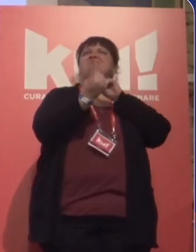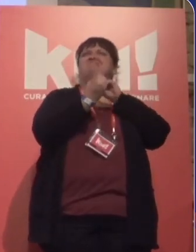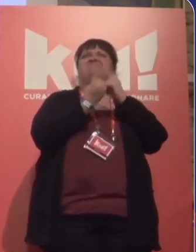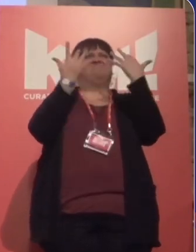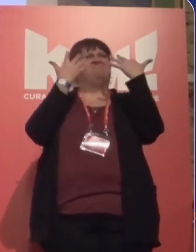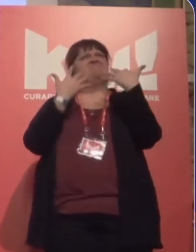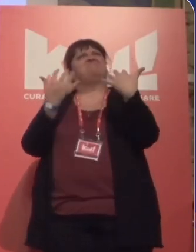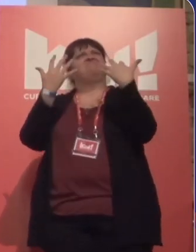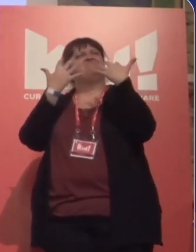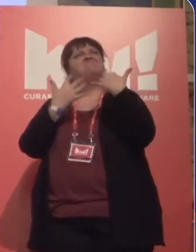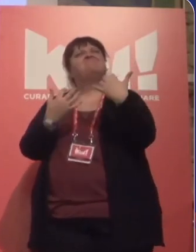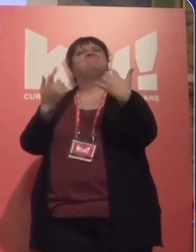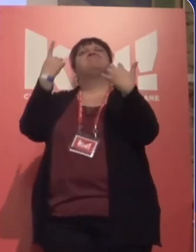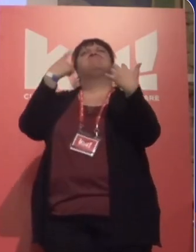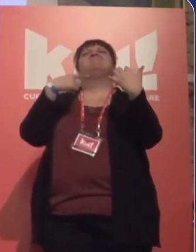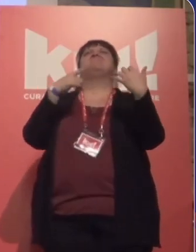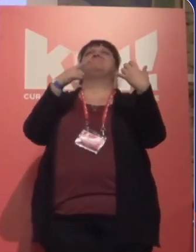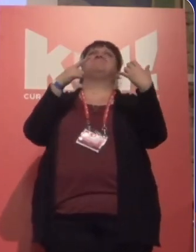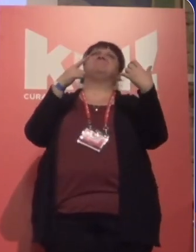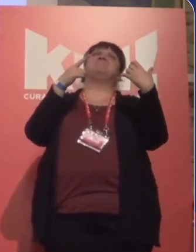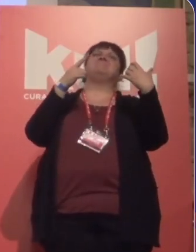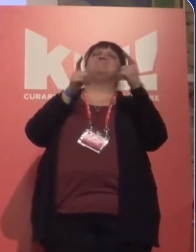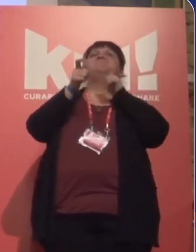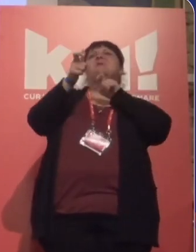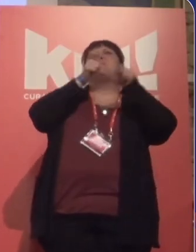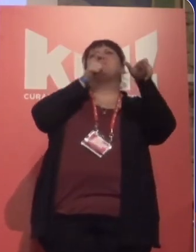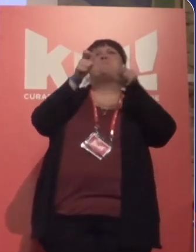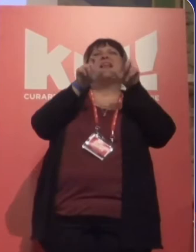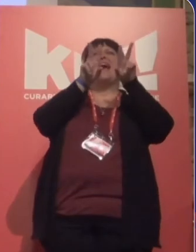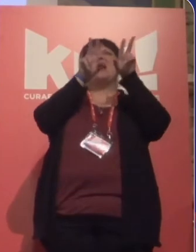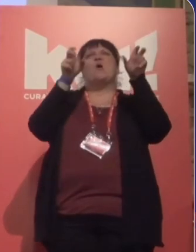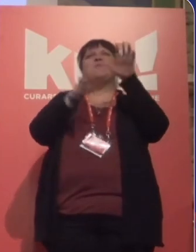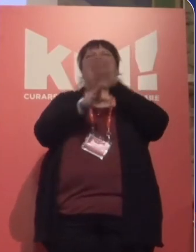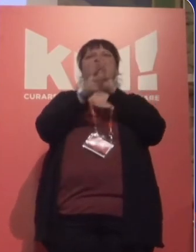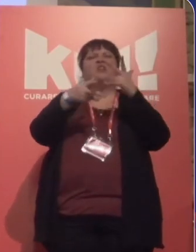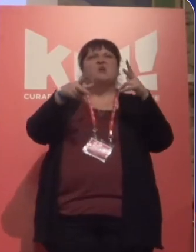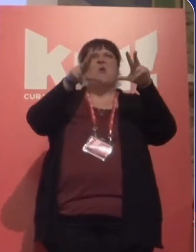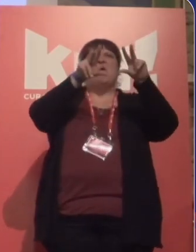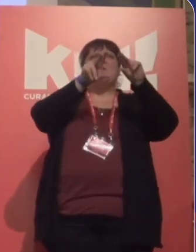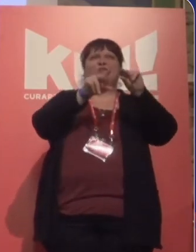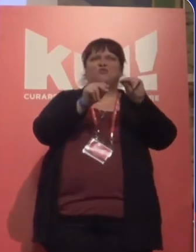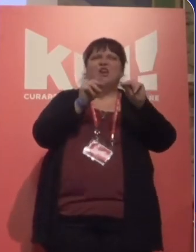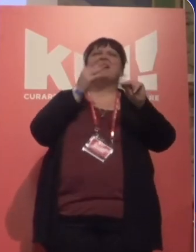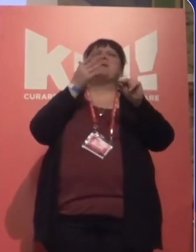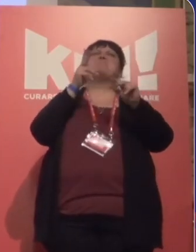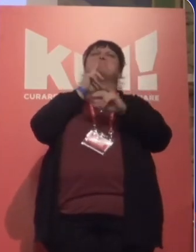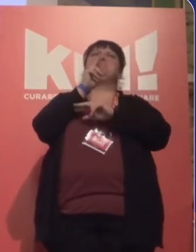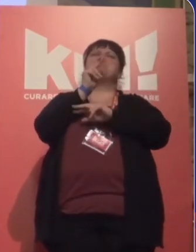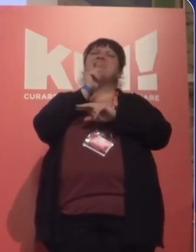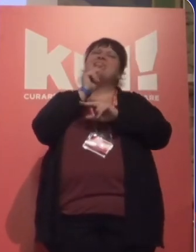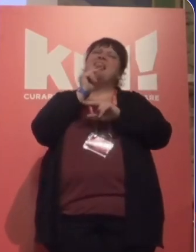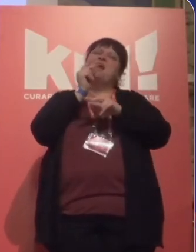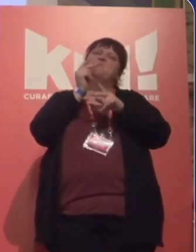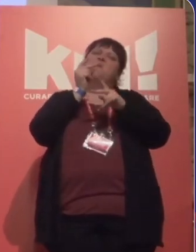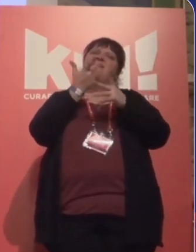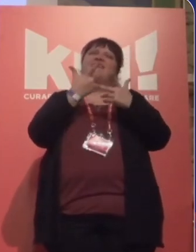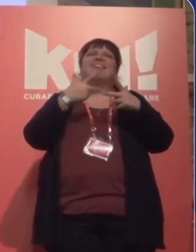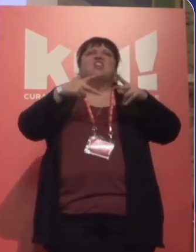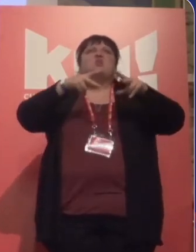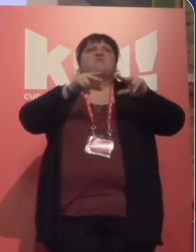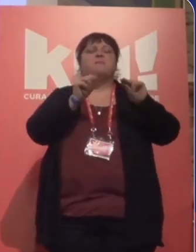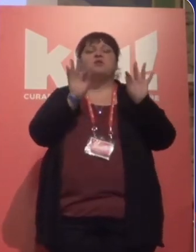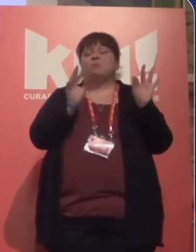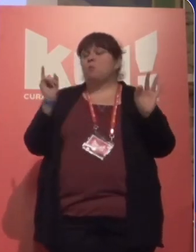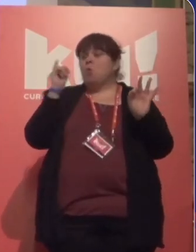dedicati alla rigenerazione durante le giornate in cui il paese attraversato dall inquietudine dalle tensioni